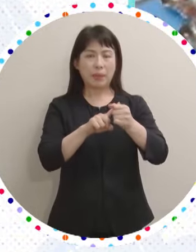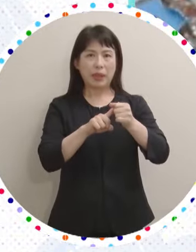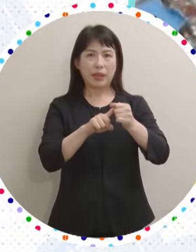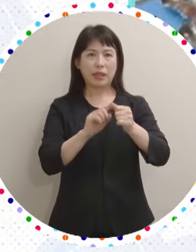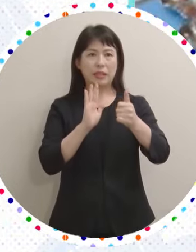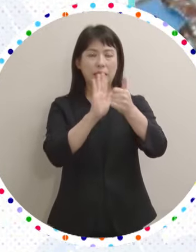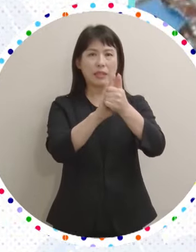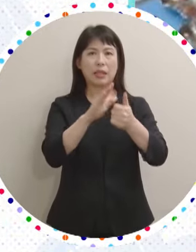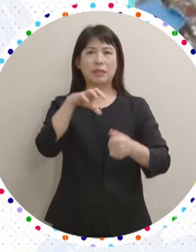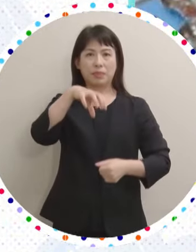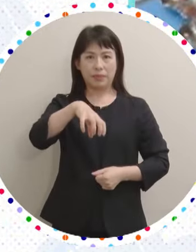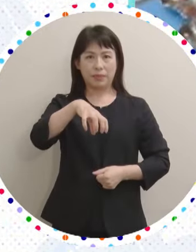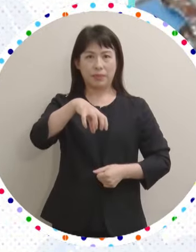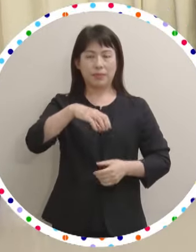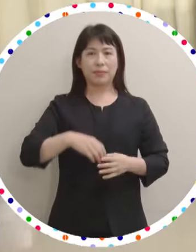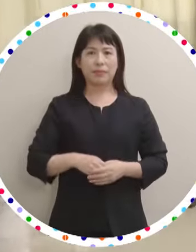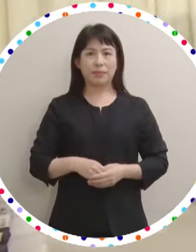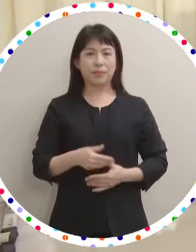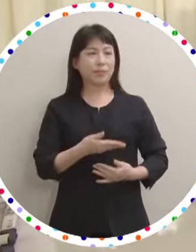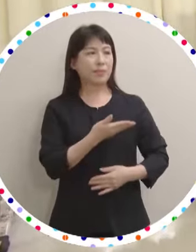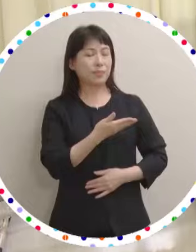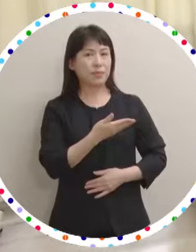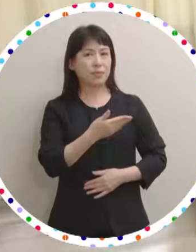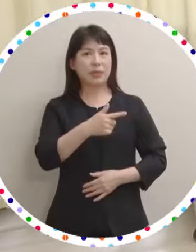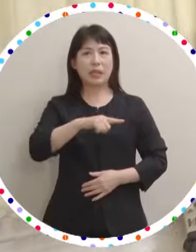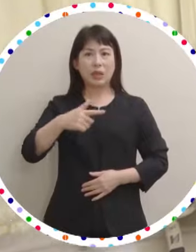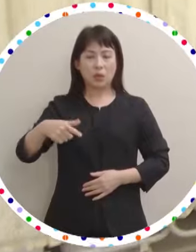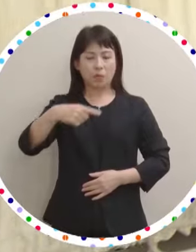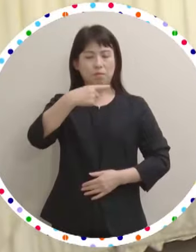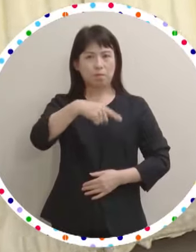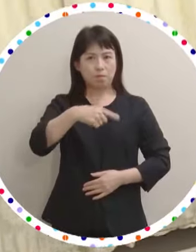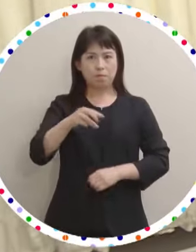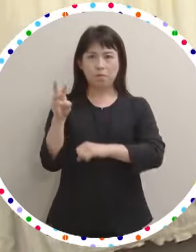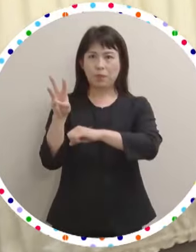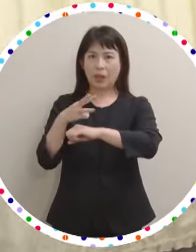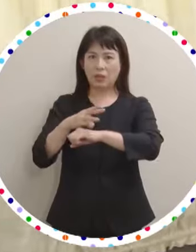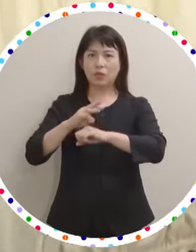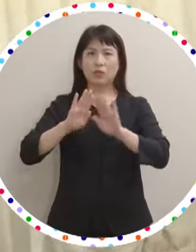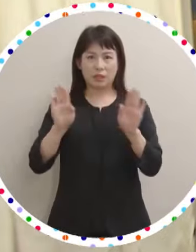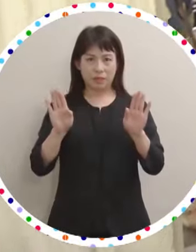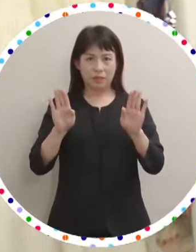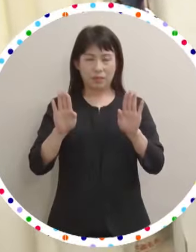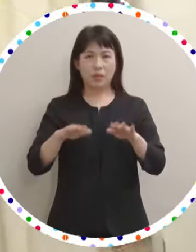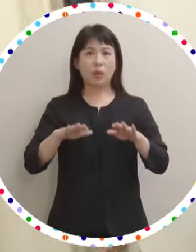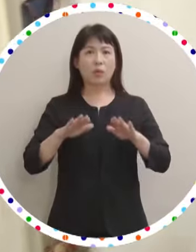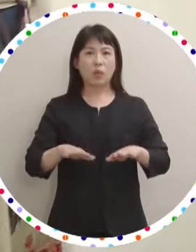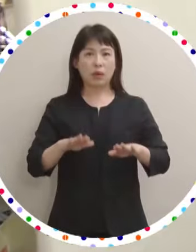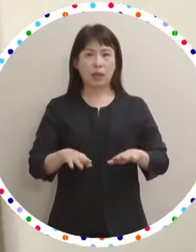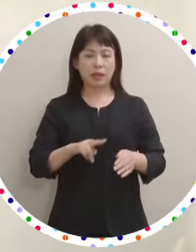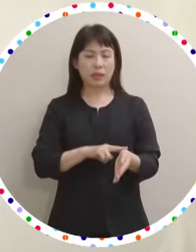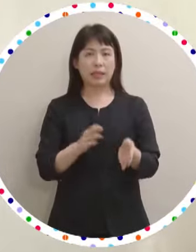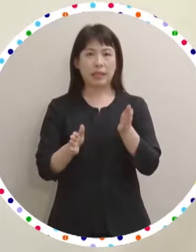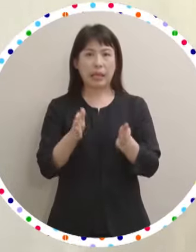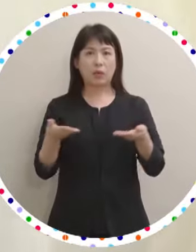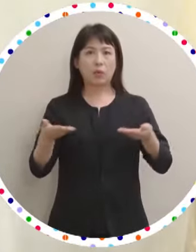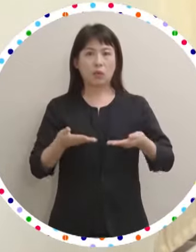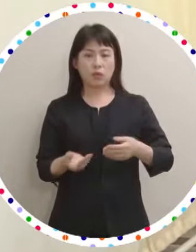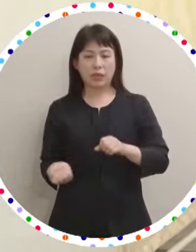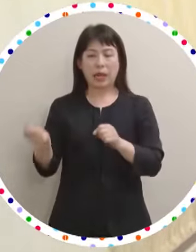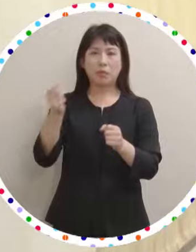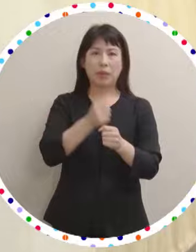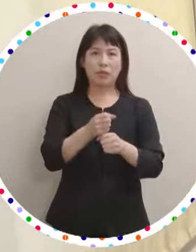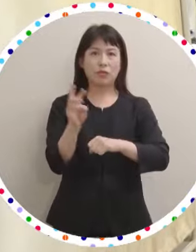しています。こちらでは様々な教育研修が行われています。今回は看護職カムバ